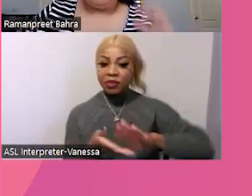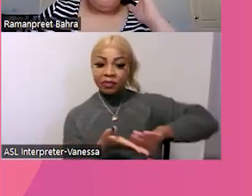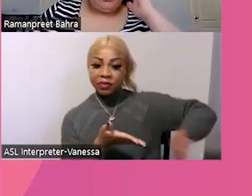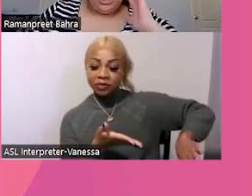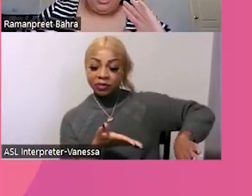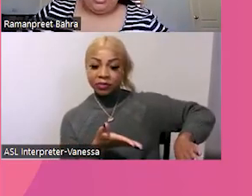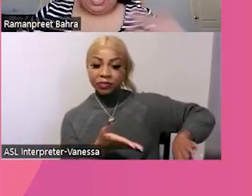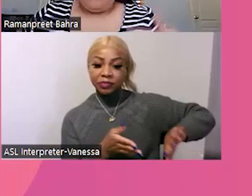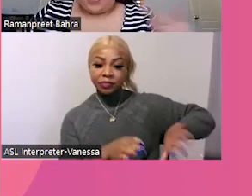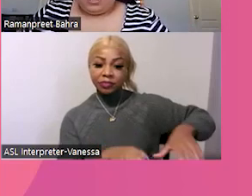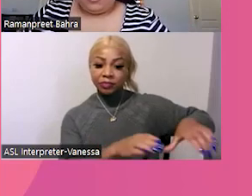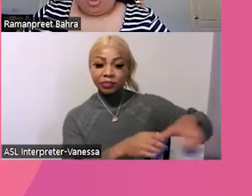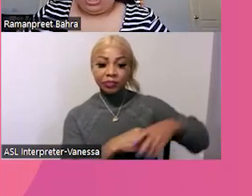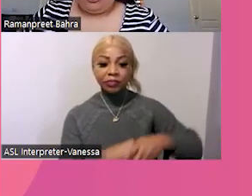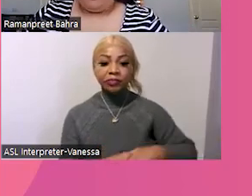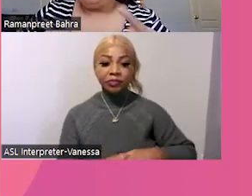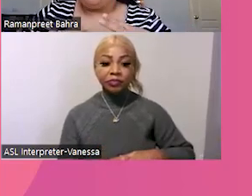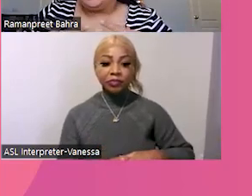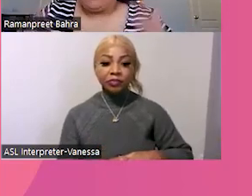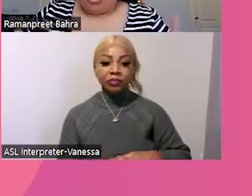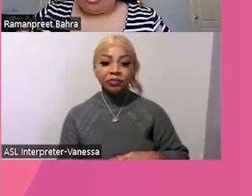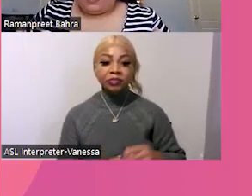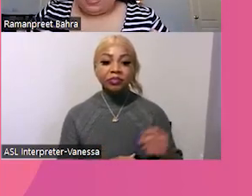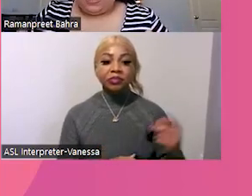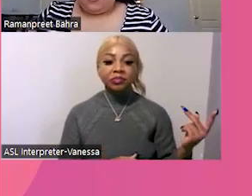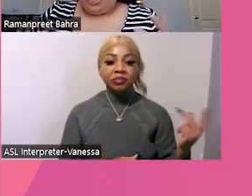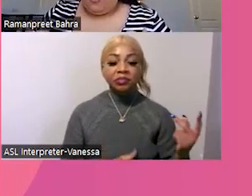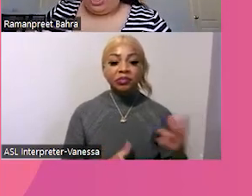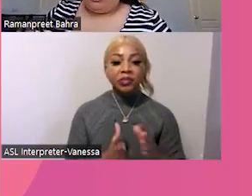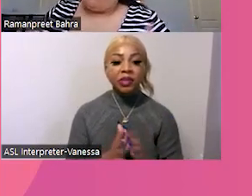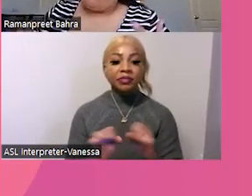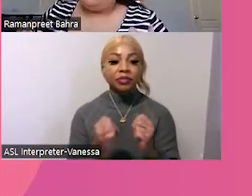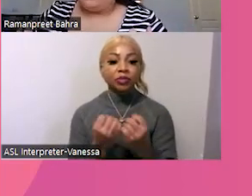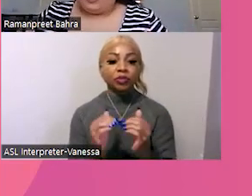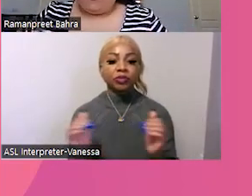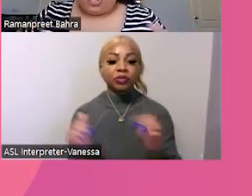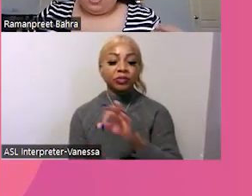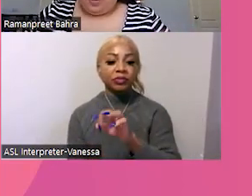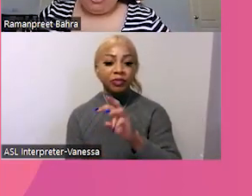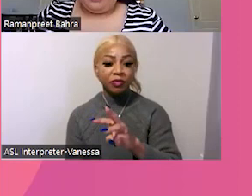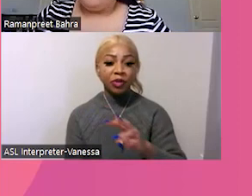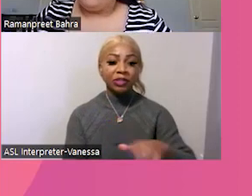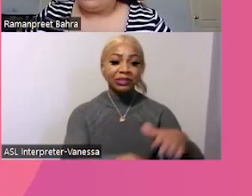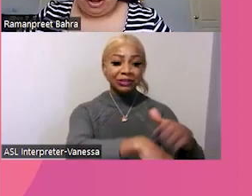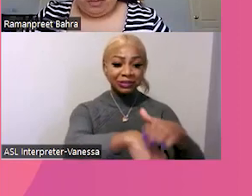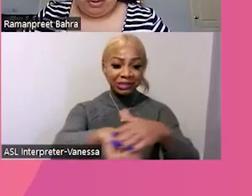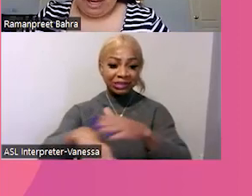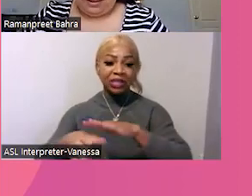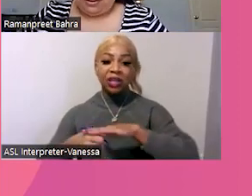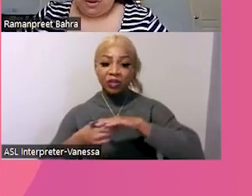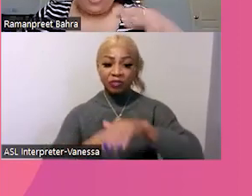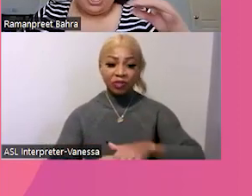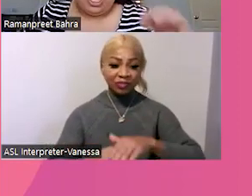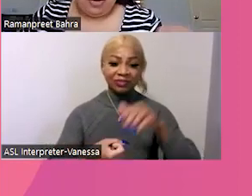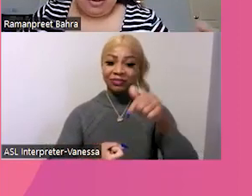et les impose en tant que marginalisation. En tant qu'universitaires, nous déployons